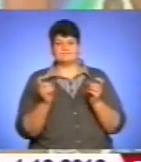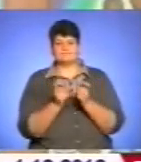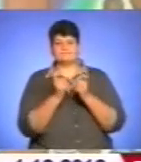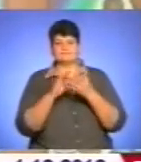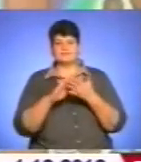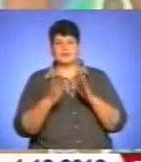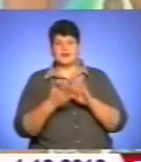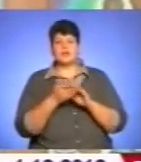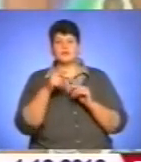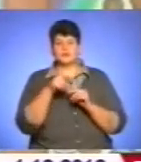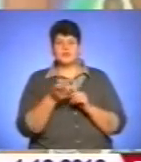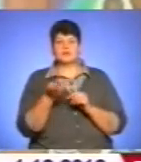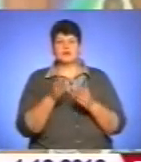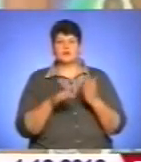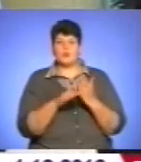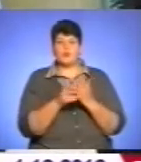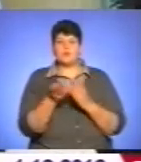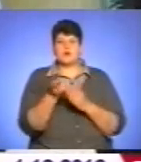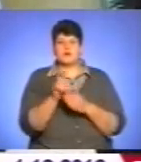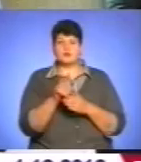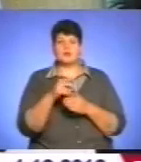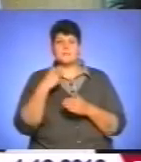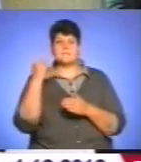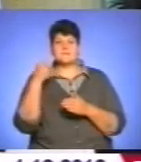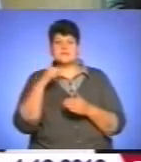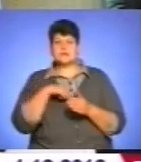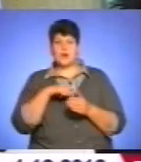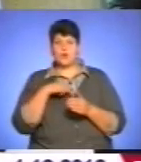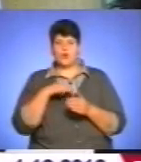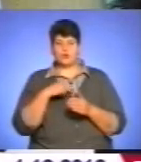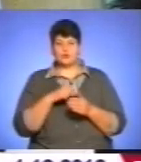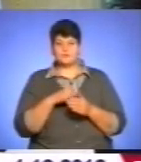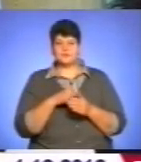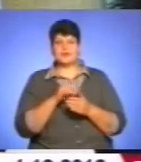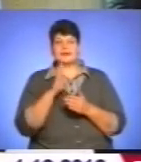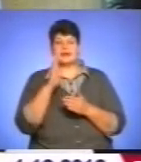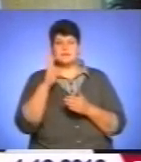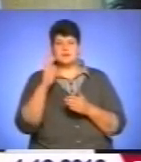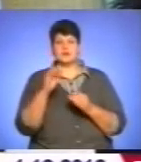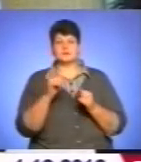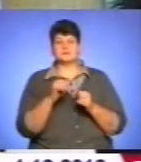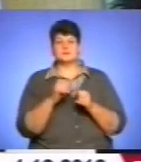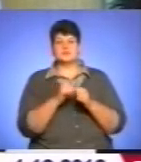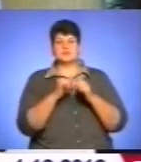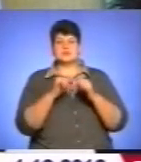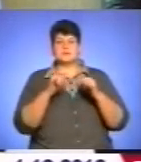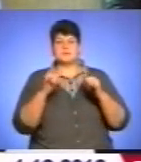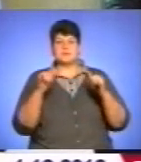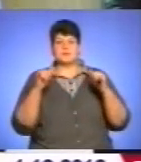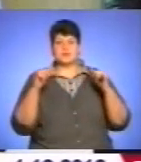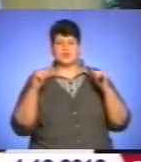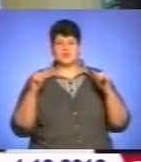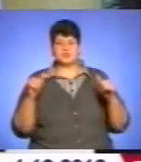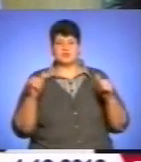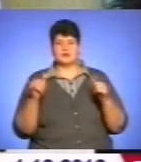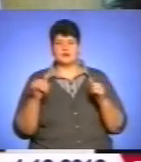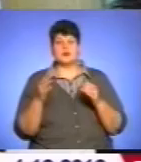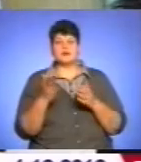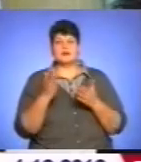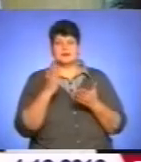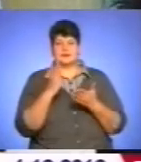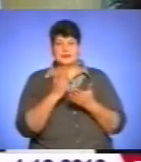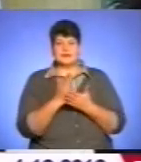на допомогу приходить психолог. Динаміка от проявів агресивності в нашому, для прикладу, в нашому навчальному закладі вона